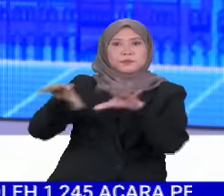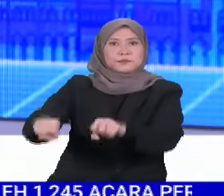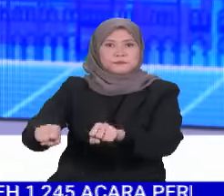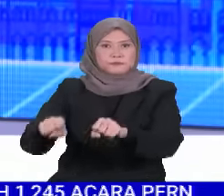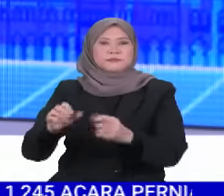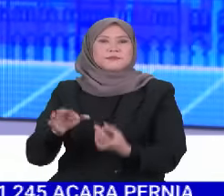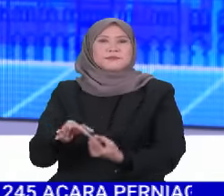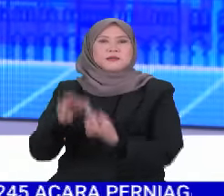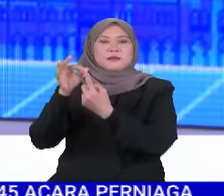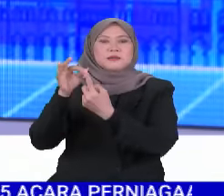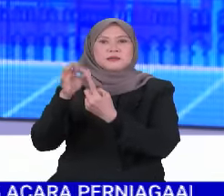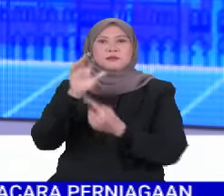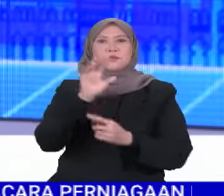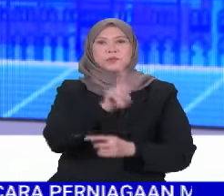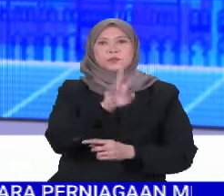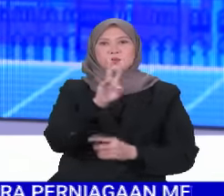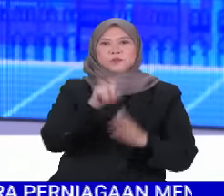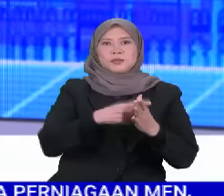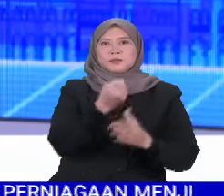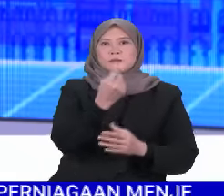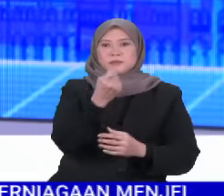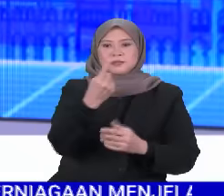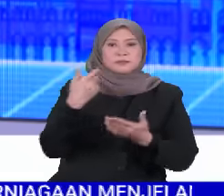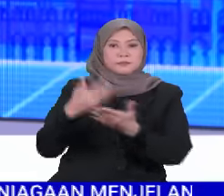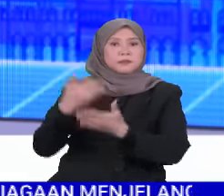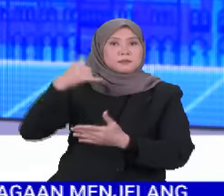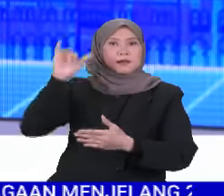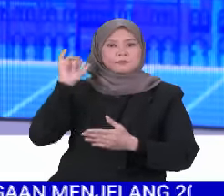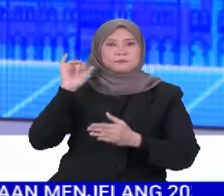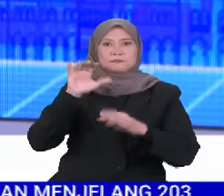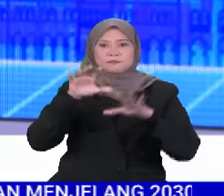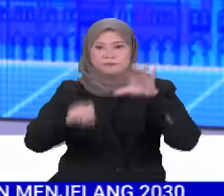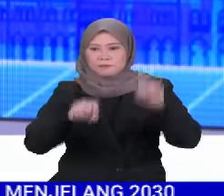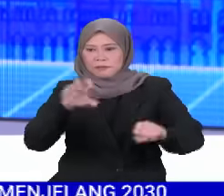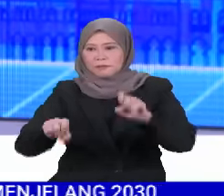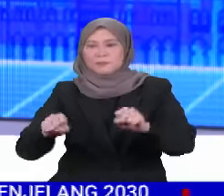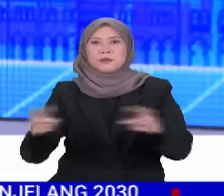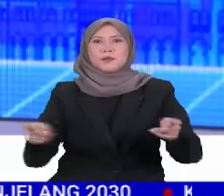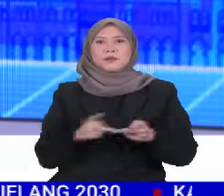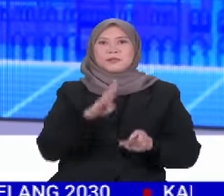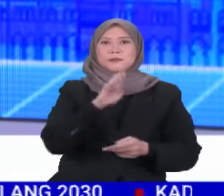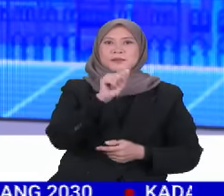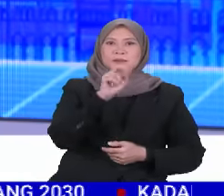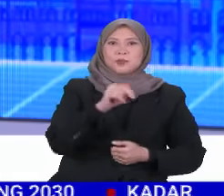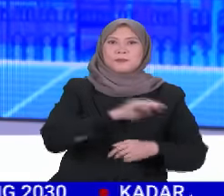khas pada 27 November hingga semalam melibatkan kawasan benur